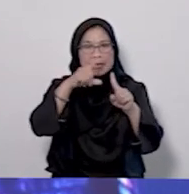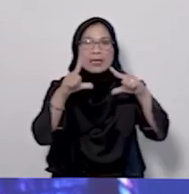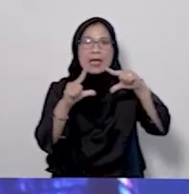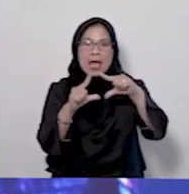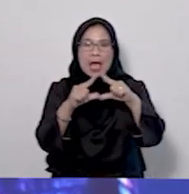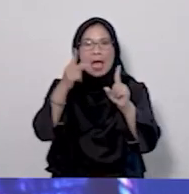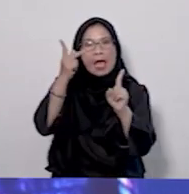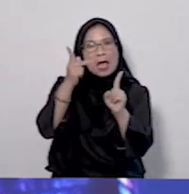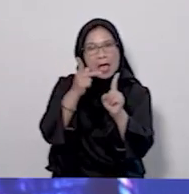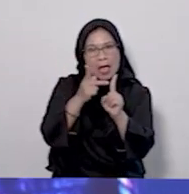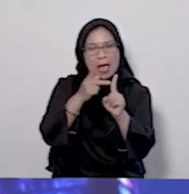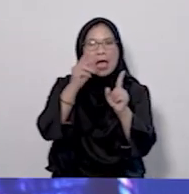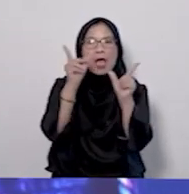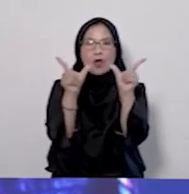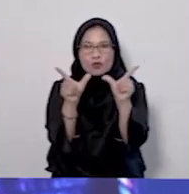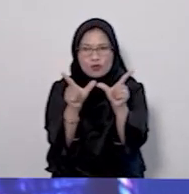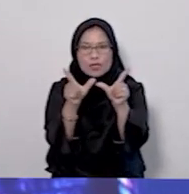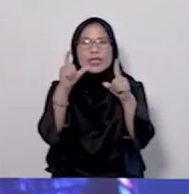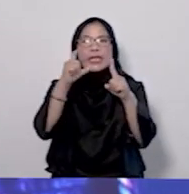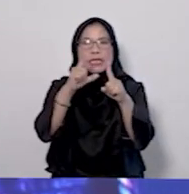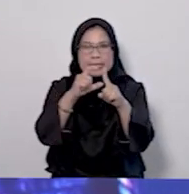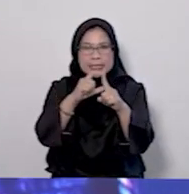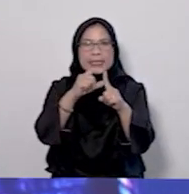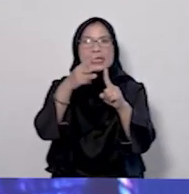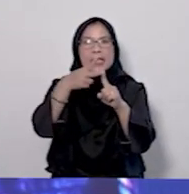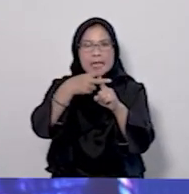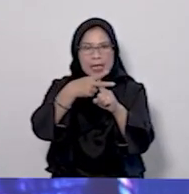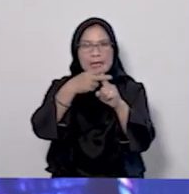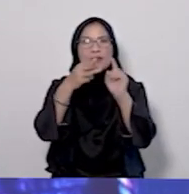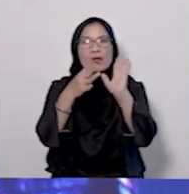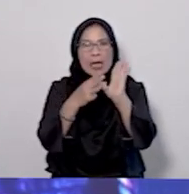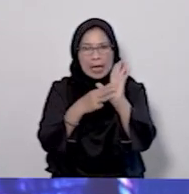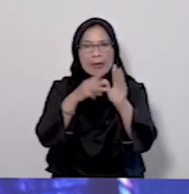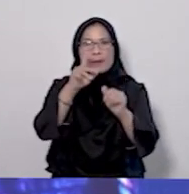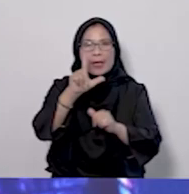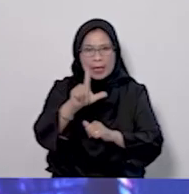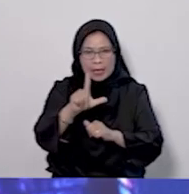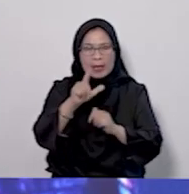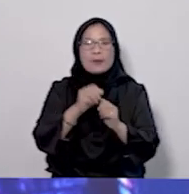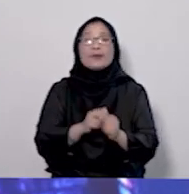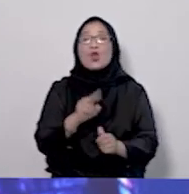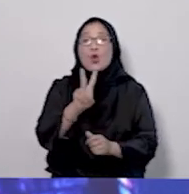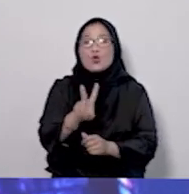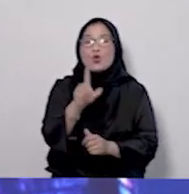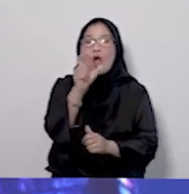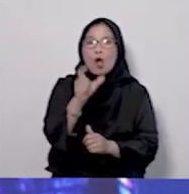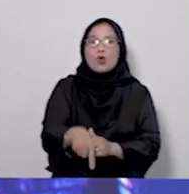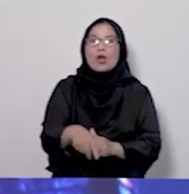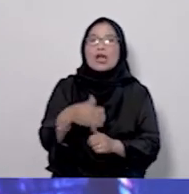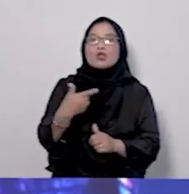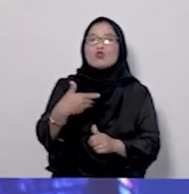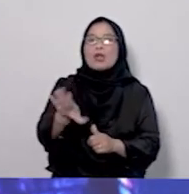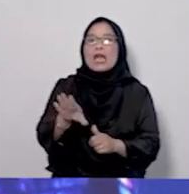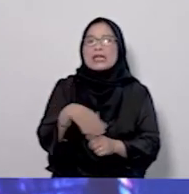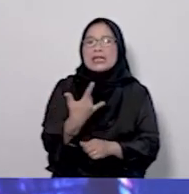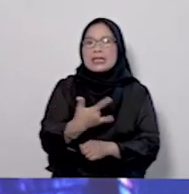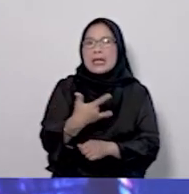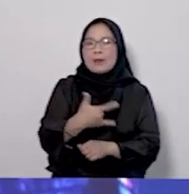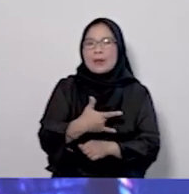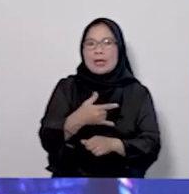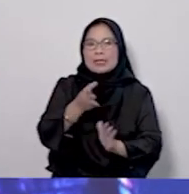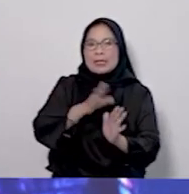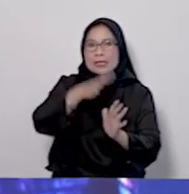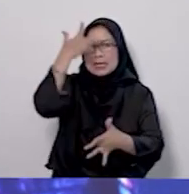h w d s dan ml kemudian dua orang yang telah ditetapkan sebagai